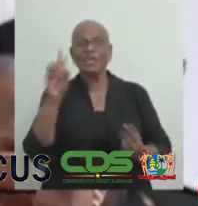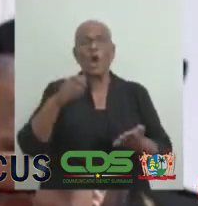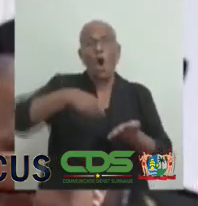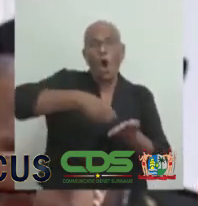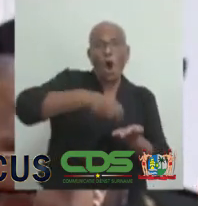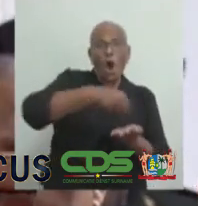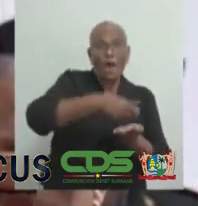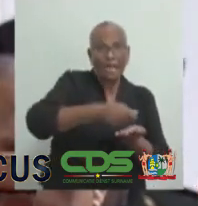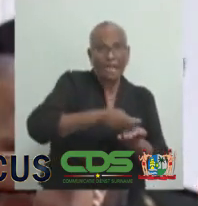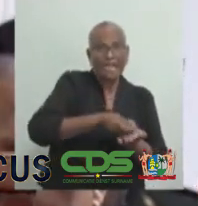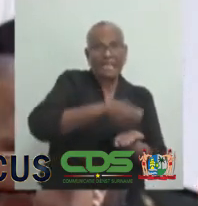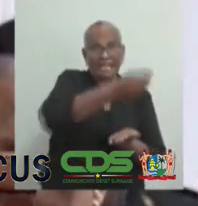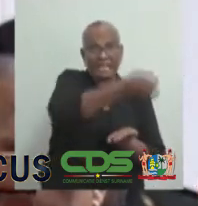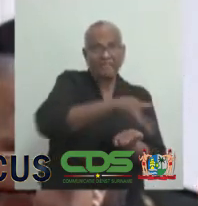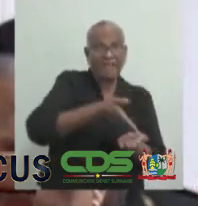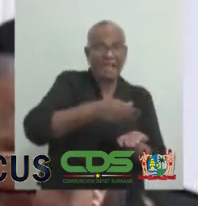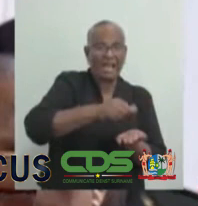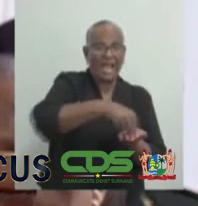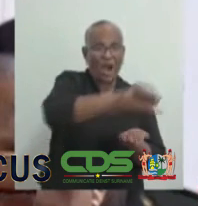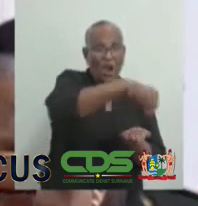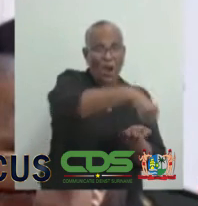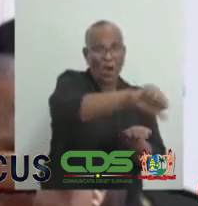totaal